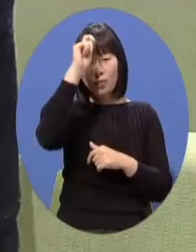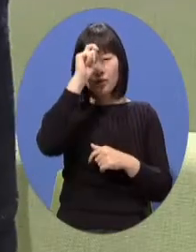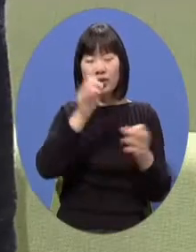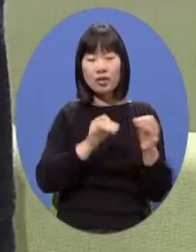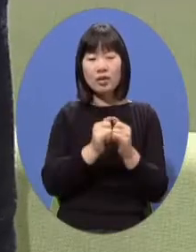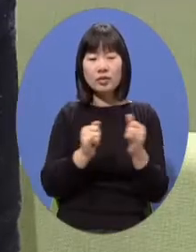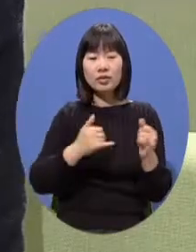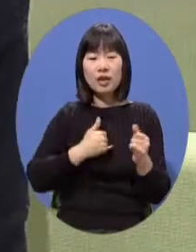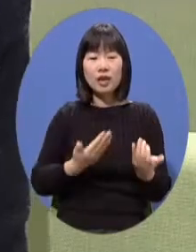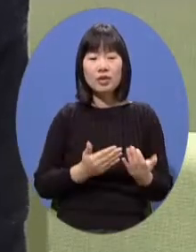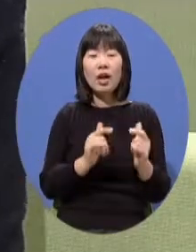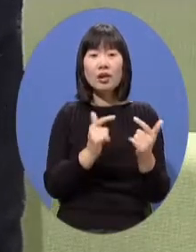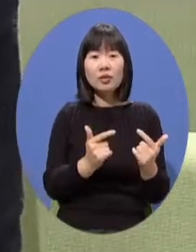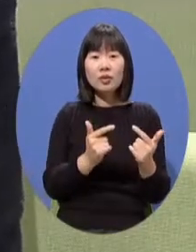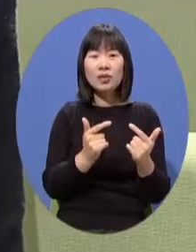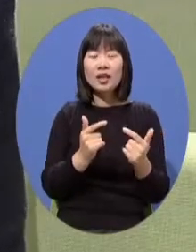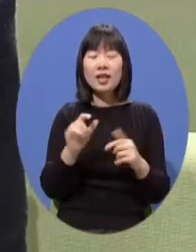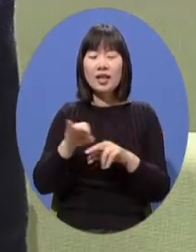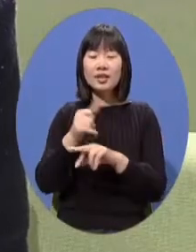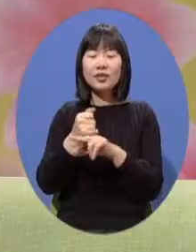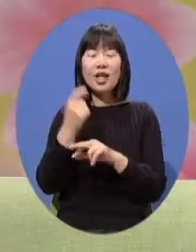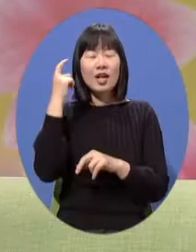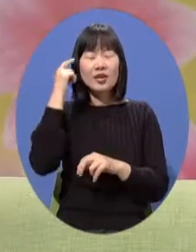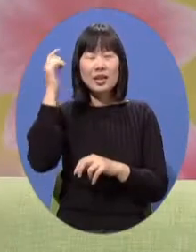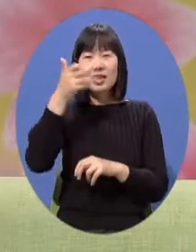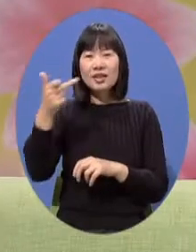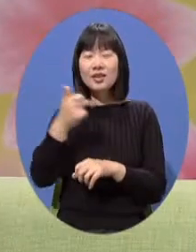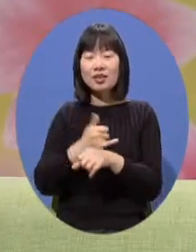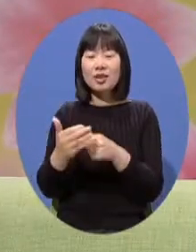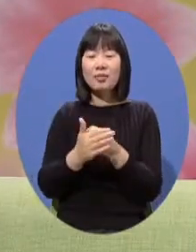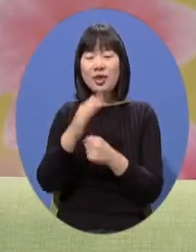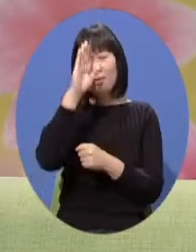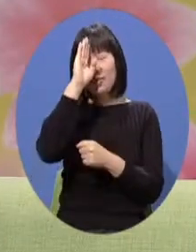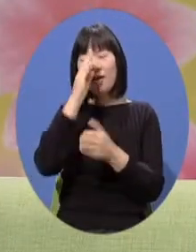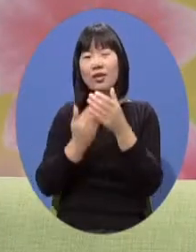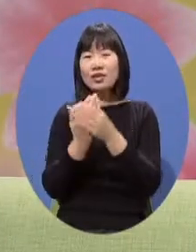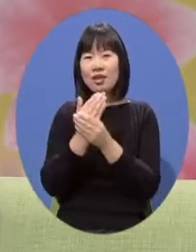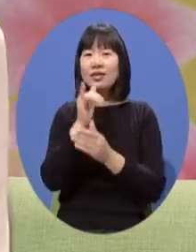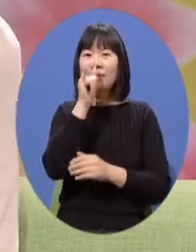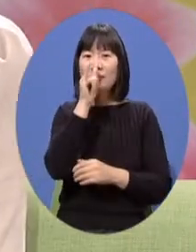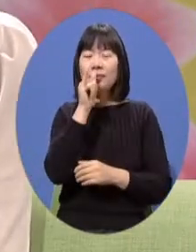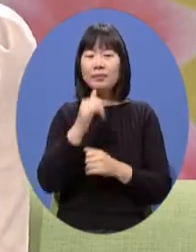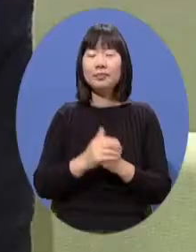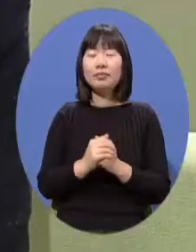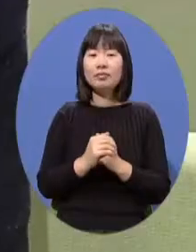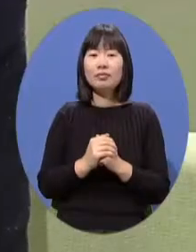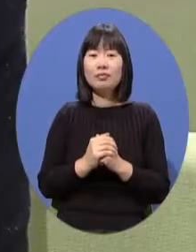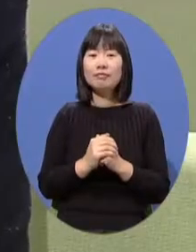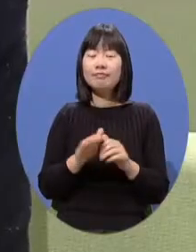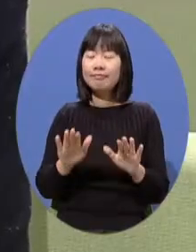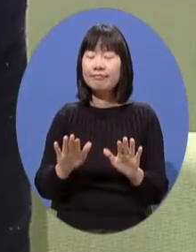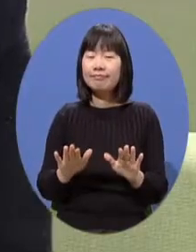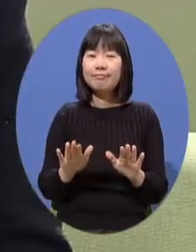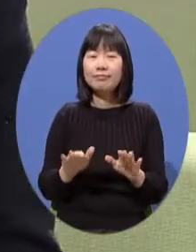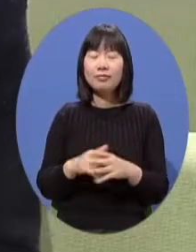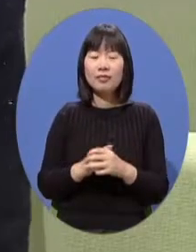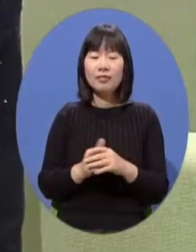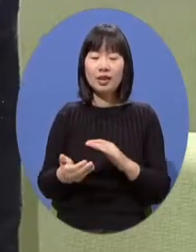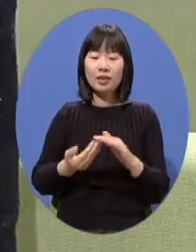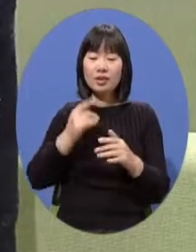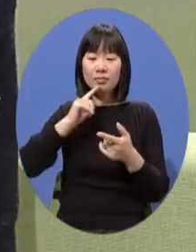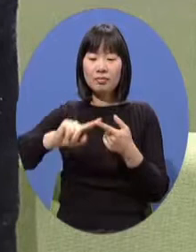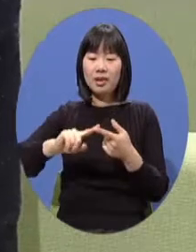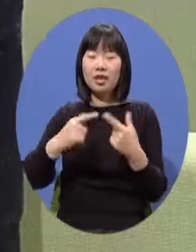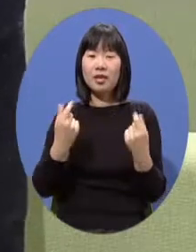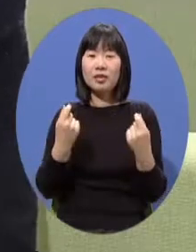자기 일도 아니고 임금님 귀 큰 것 때문에 병 생겼잖아요. 이제 이런 거라는 거예요. 네. 그래서 이 앞서